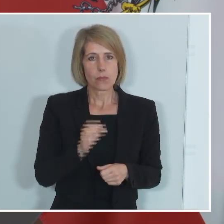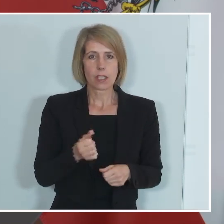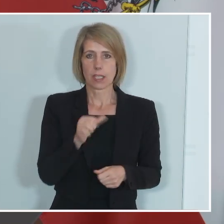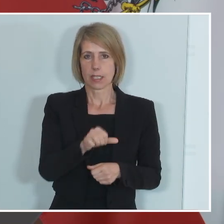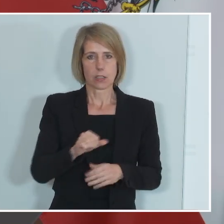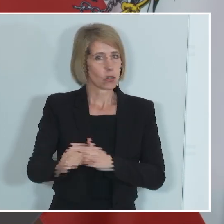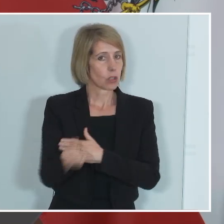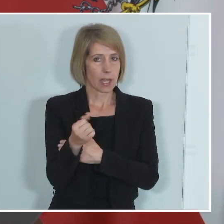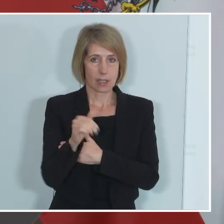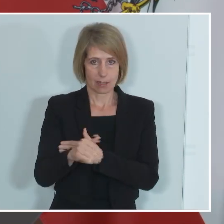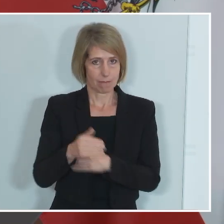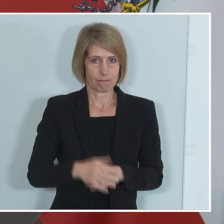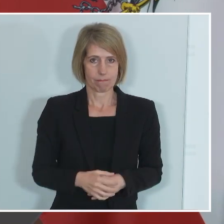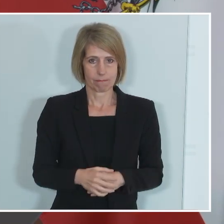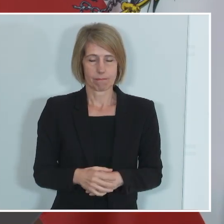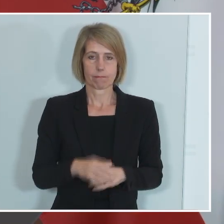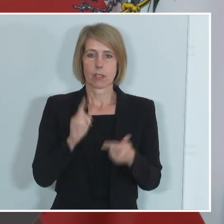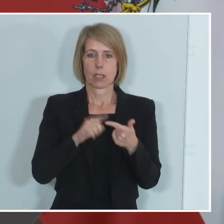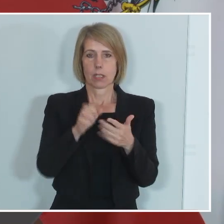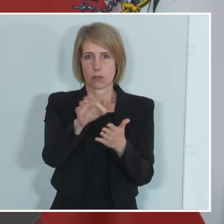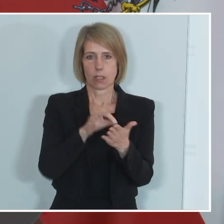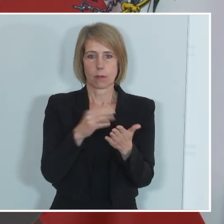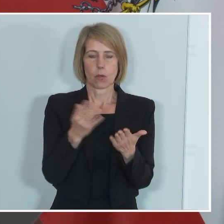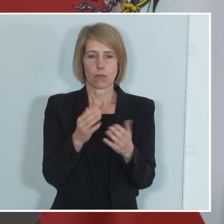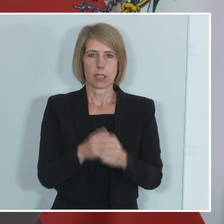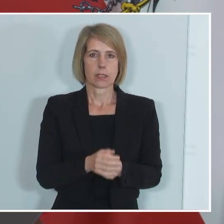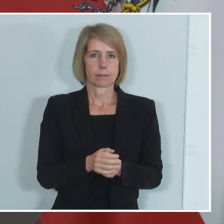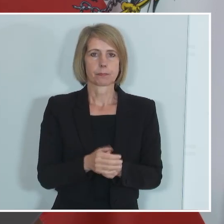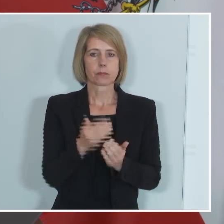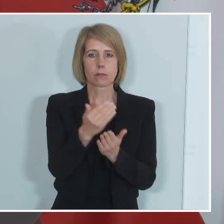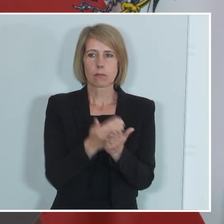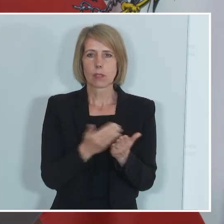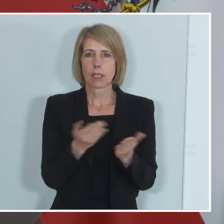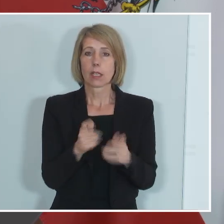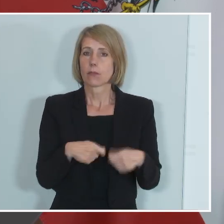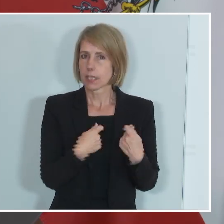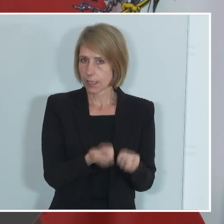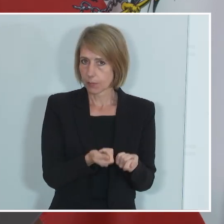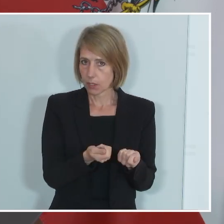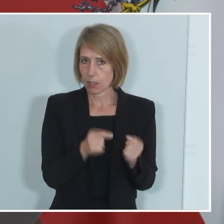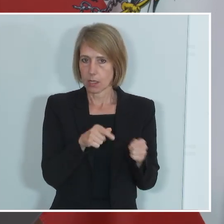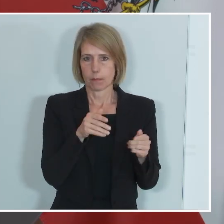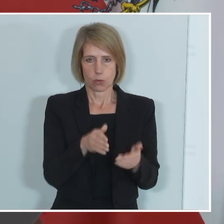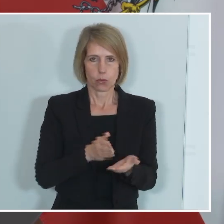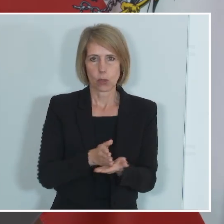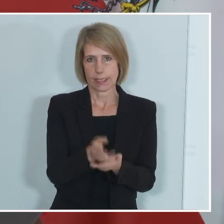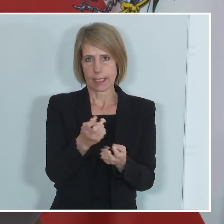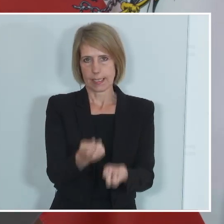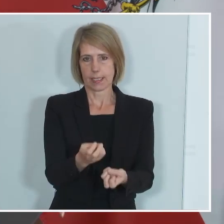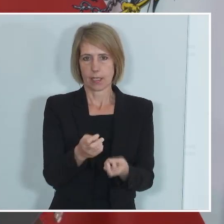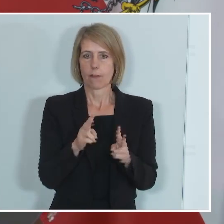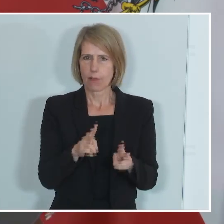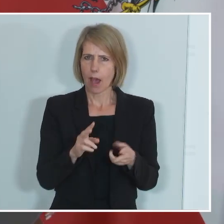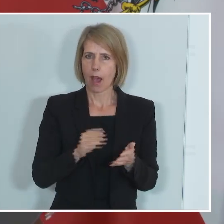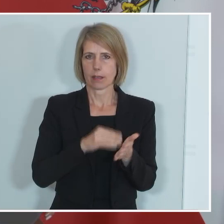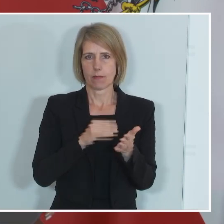auch stärken. Ein zweiter Punkt ist, die Regeln, die es gibt, die müssen auch durchgesetzt werden und angewandt